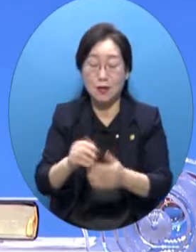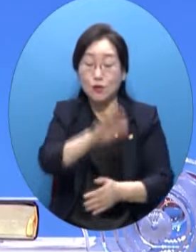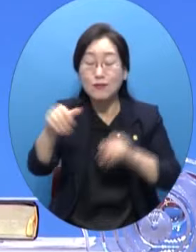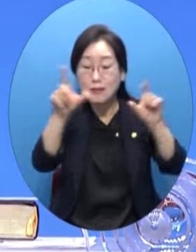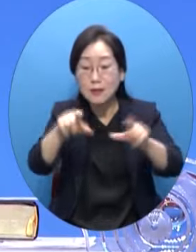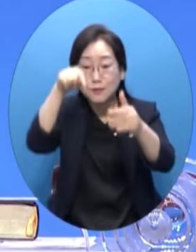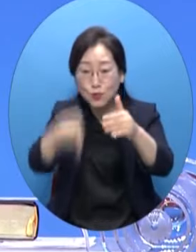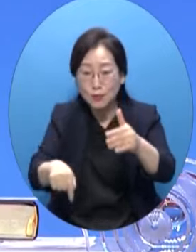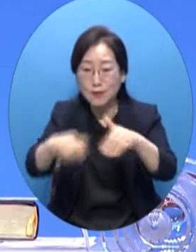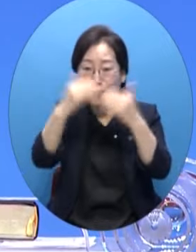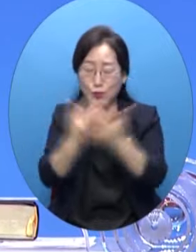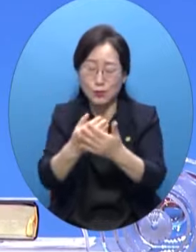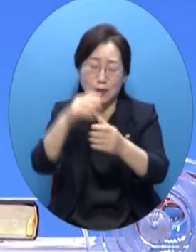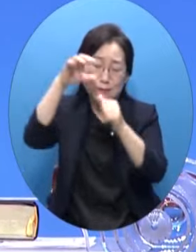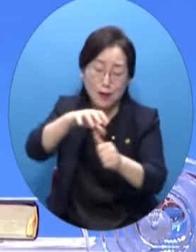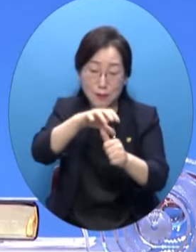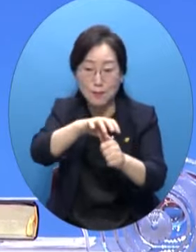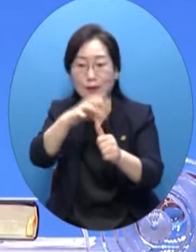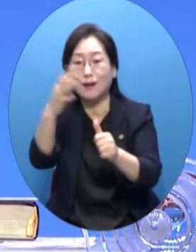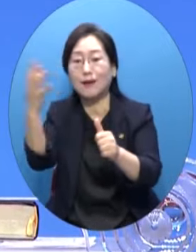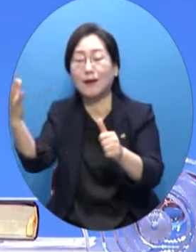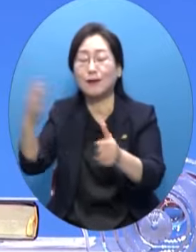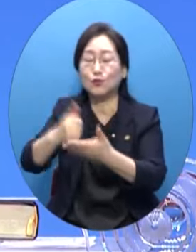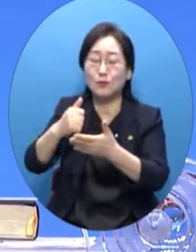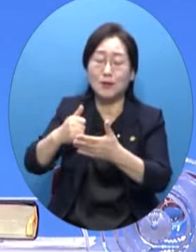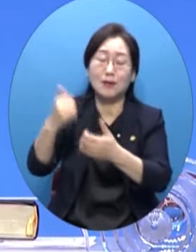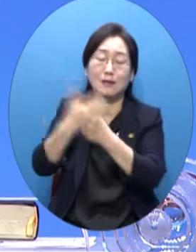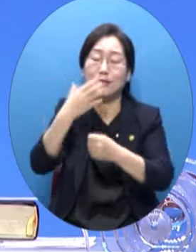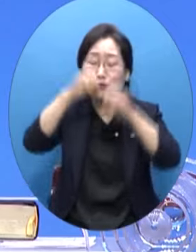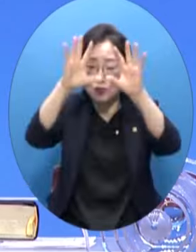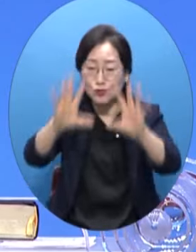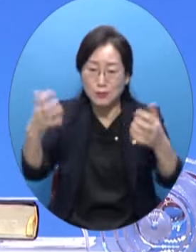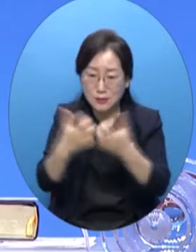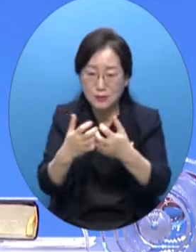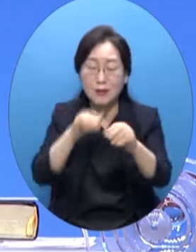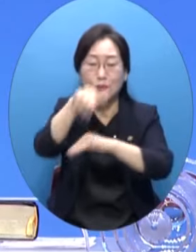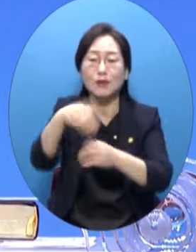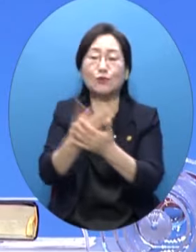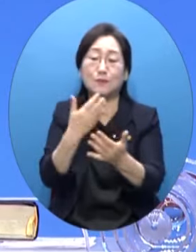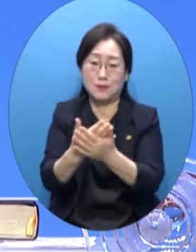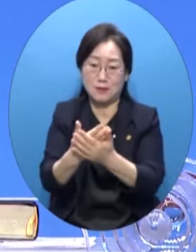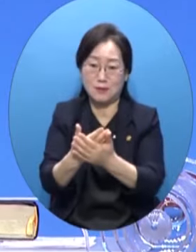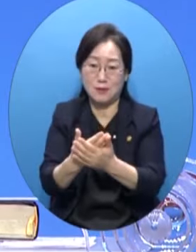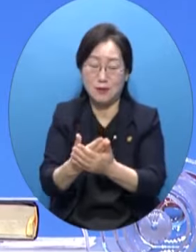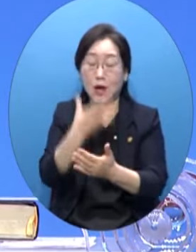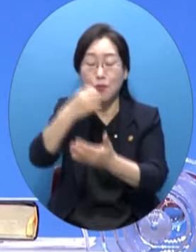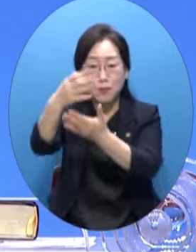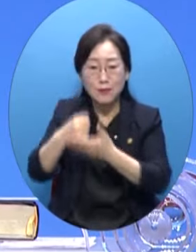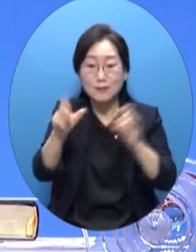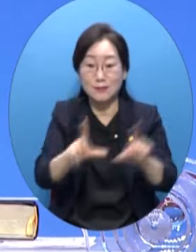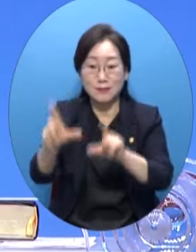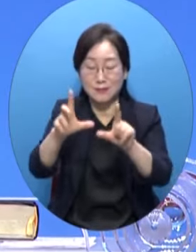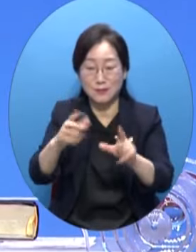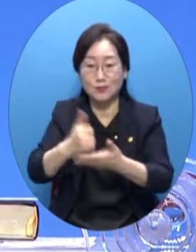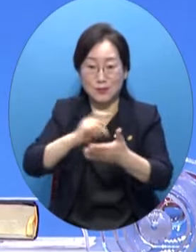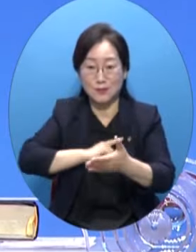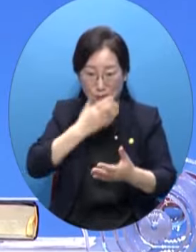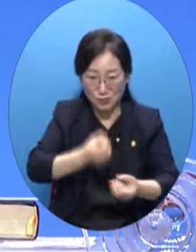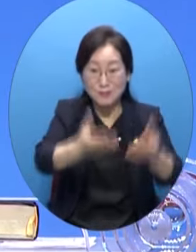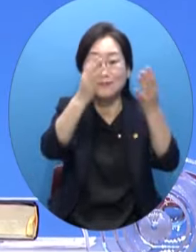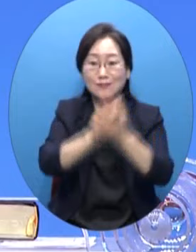속에 모든 결박이 풀어지고 주님의 은혜와 축복이 넘치게 하여 주옵소서. 이 같은 복받은 인생을 살아가는 여러분 되시기를 주님의